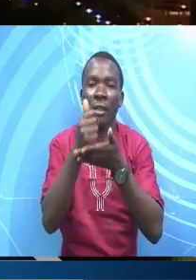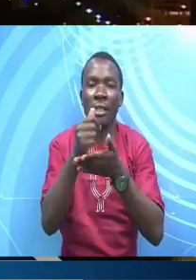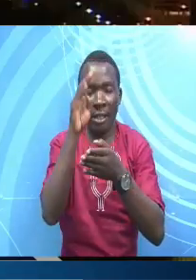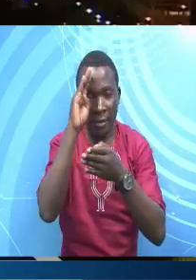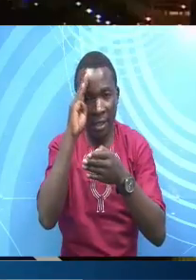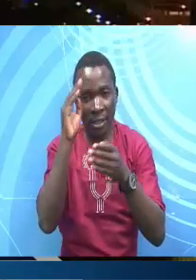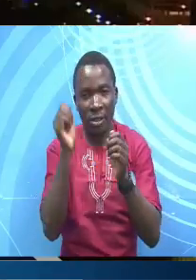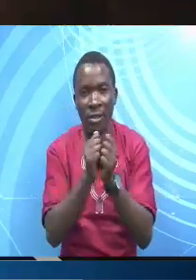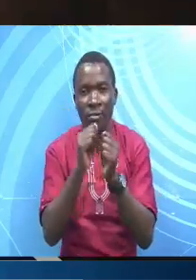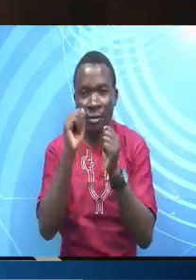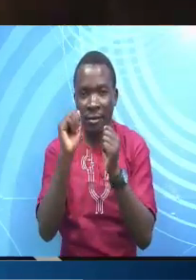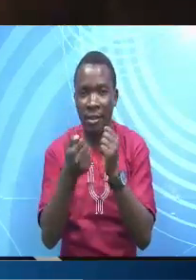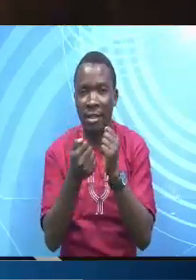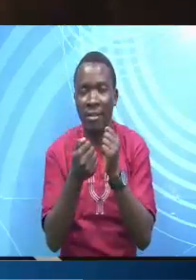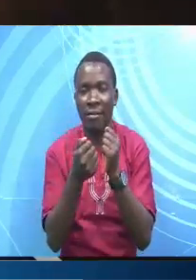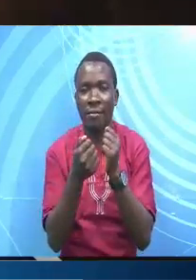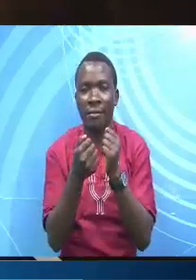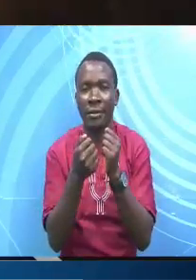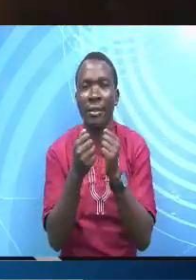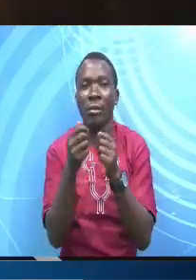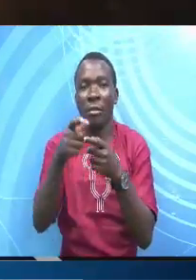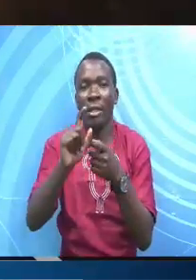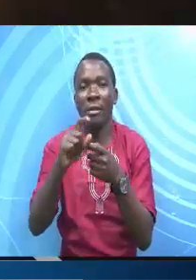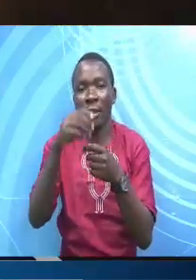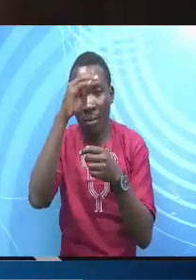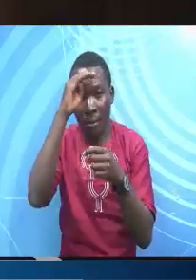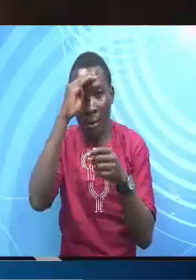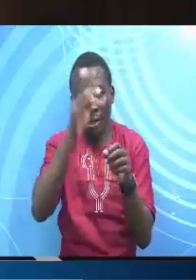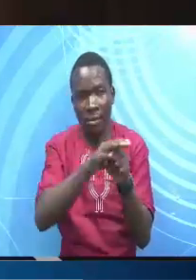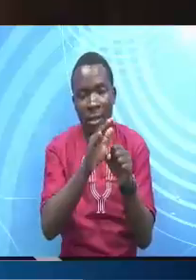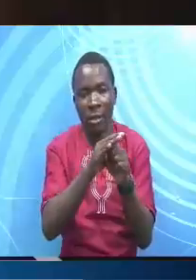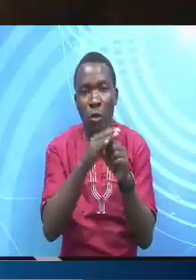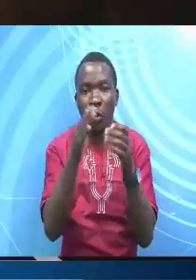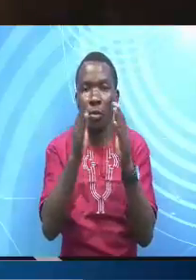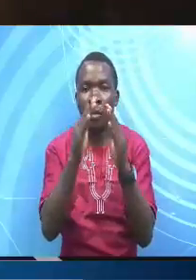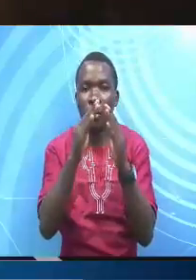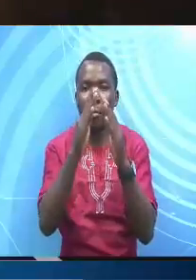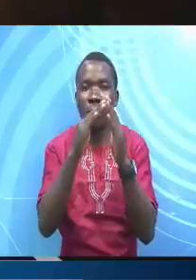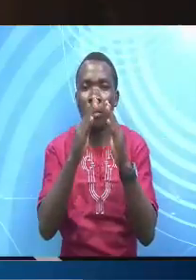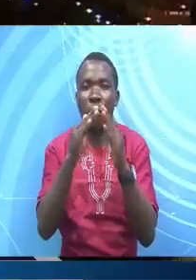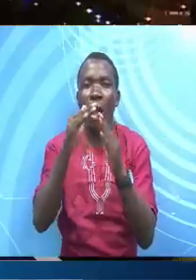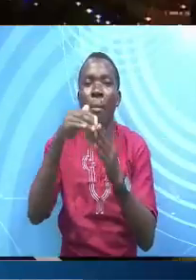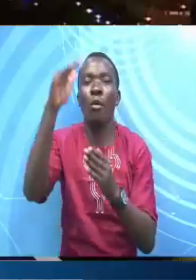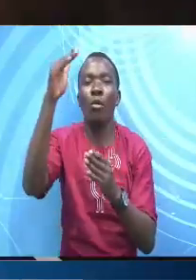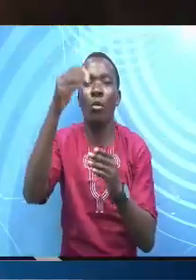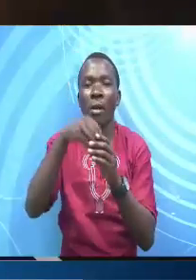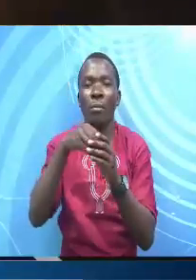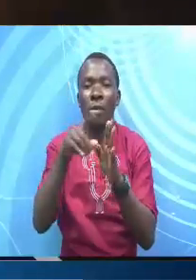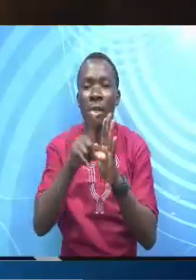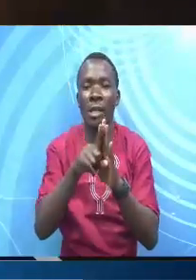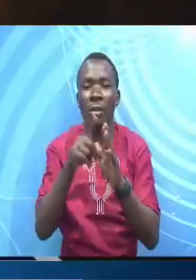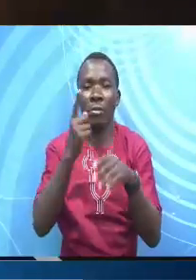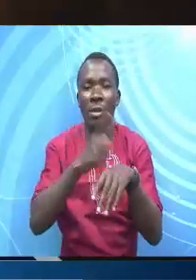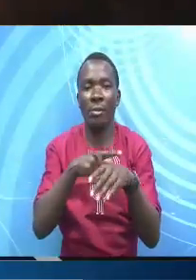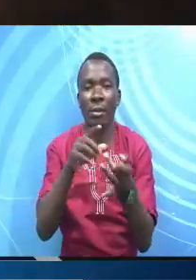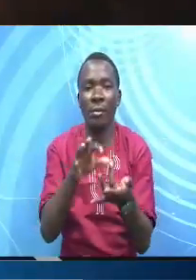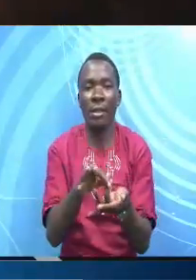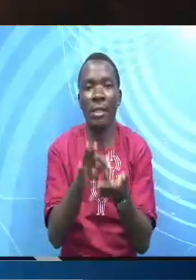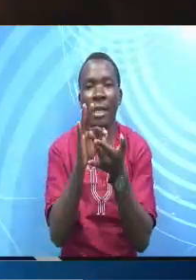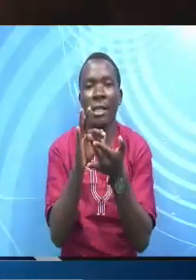15 kongeraho ibindi 2000 by'abapolisi. Uyu murwa mukuru wari usanzwe uri mu mategeko y'ibihe bidasanzwe, ibi